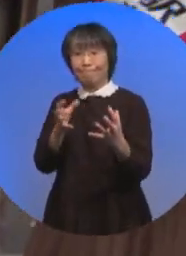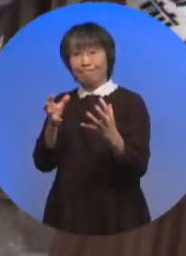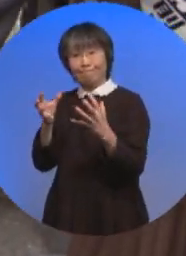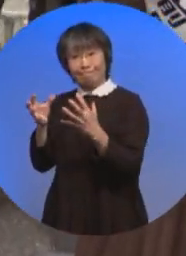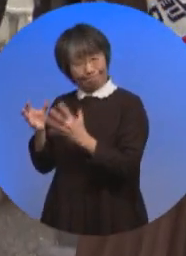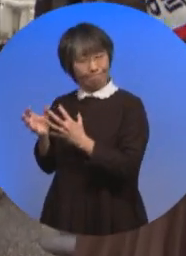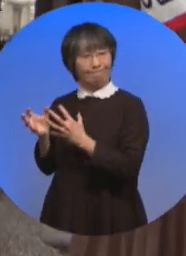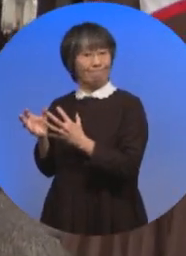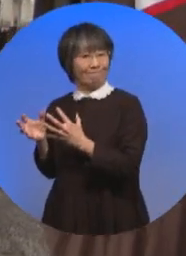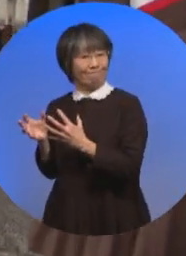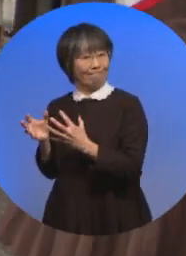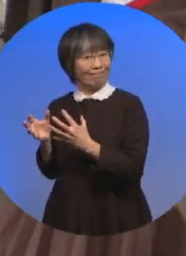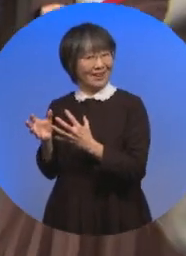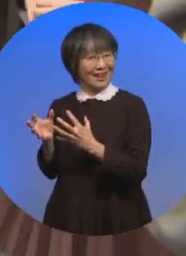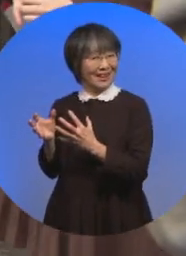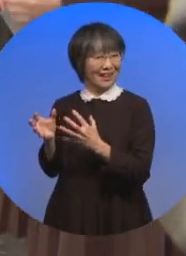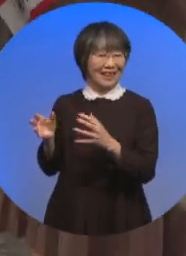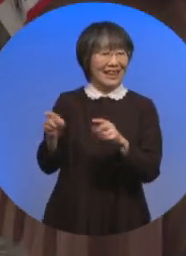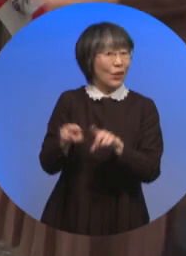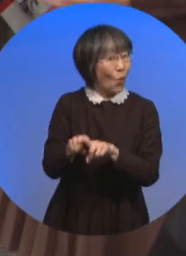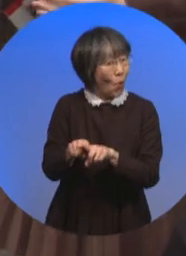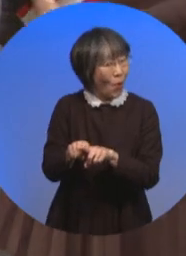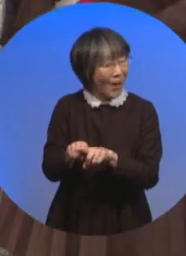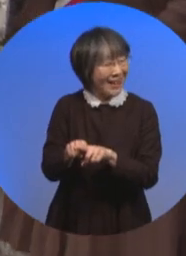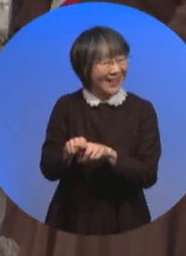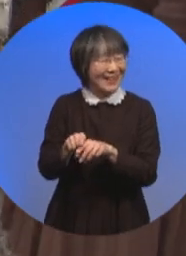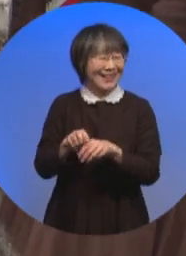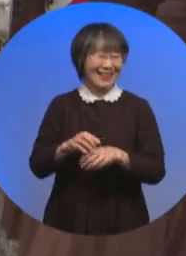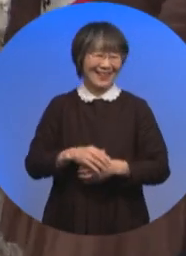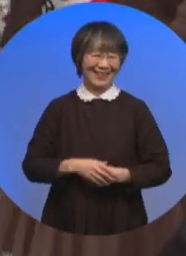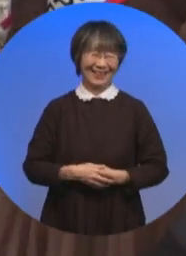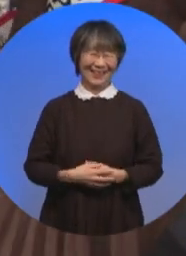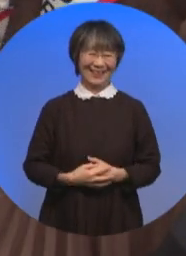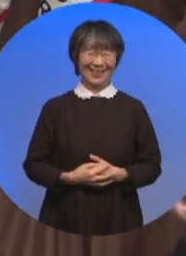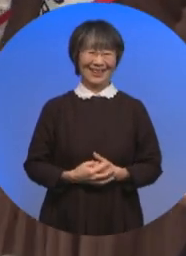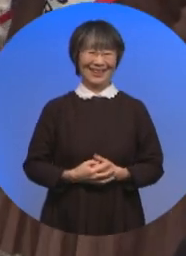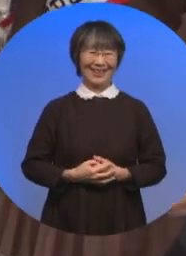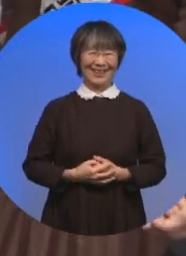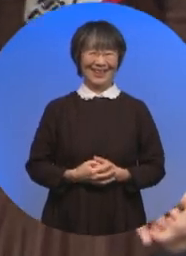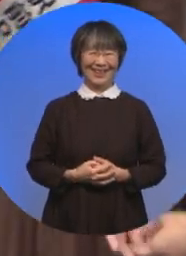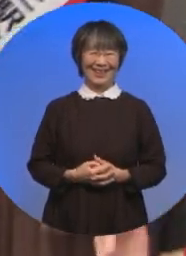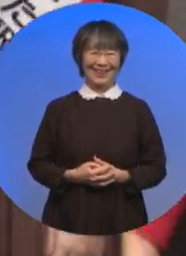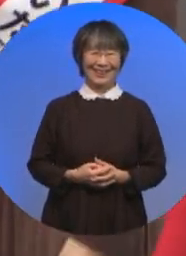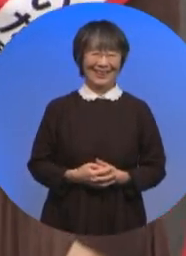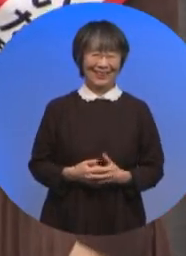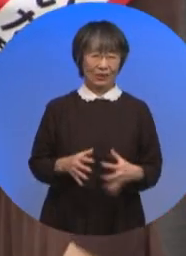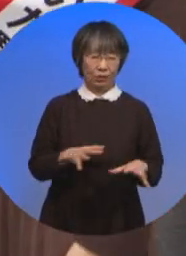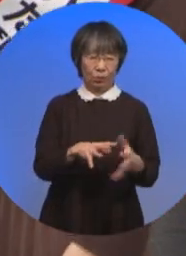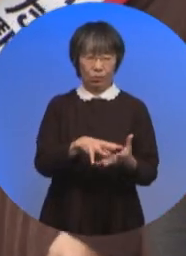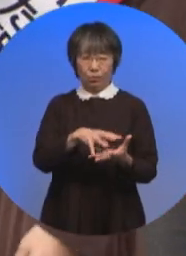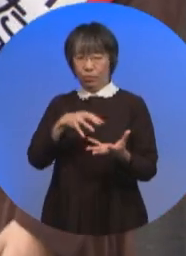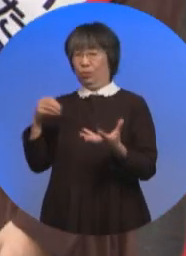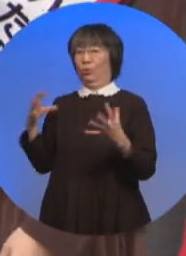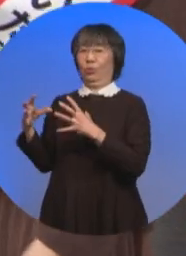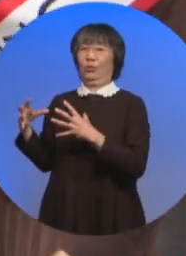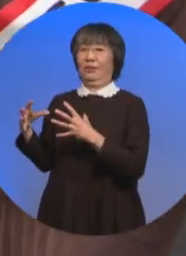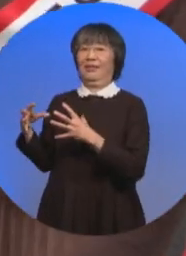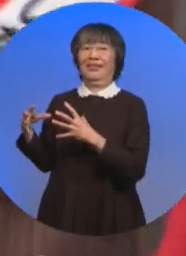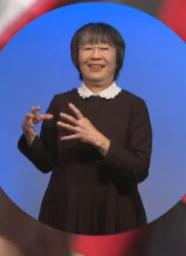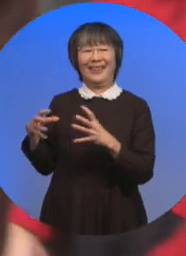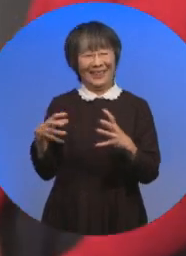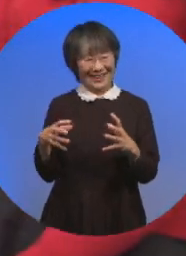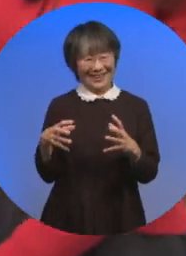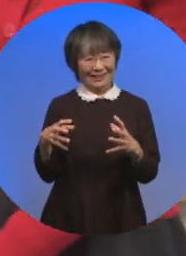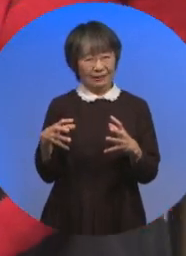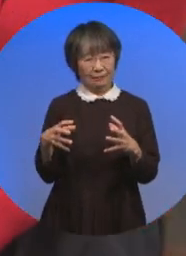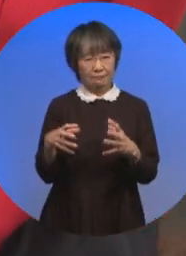行くのは全然ありだと 吸収できる。 全然すぐこう2人で行けるから。 ロケって吸収されるもん だ。そうなんじゃん。そうやって成長していく